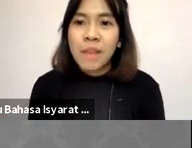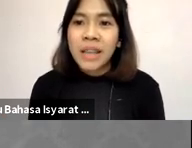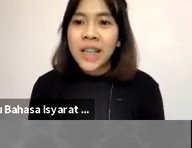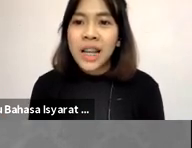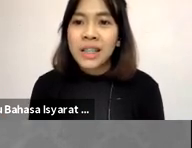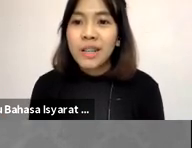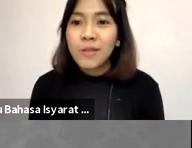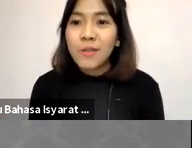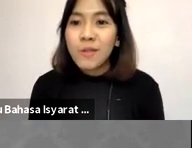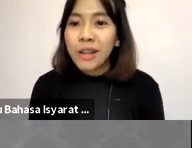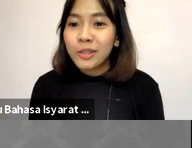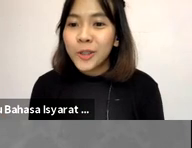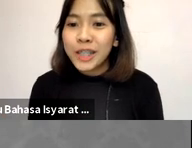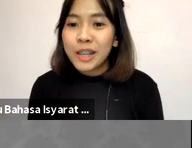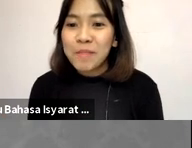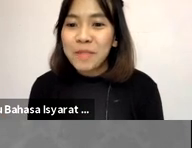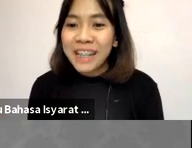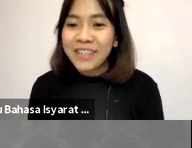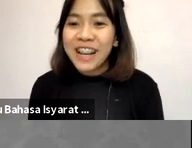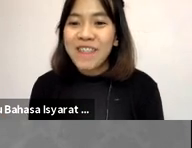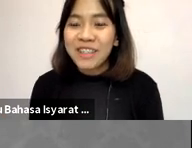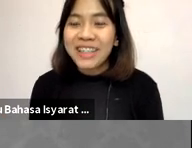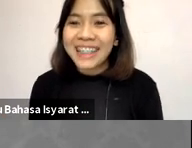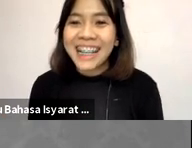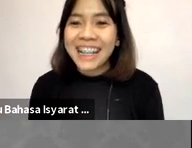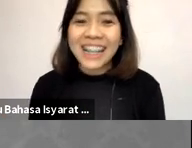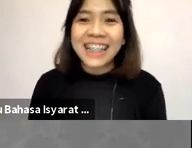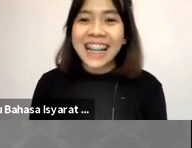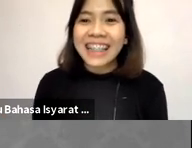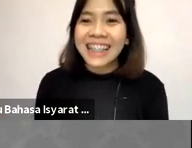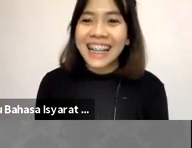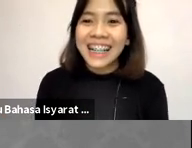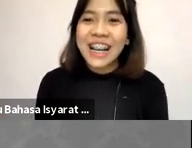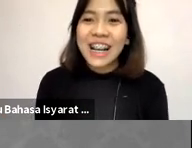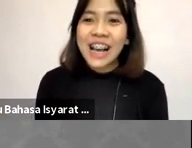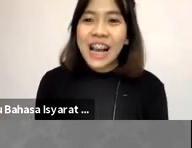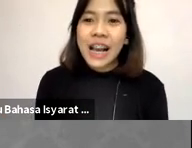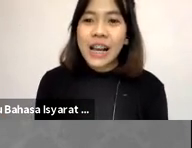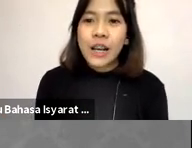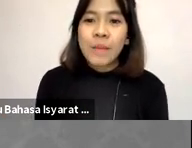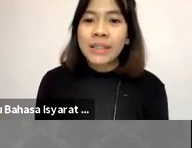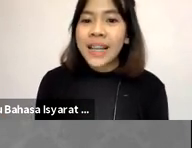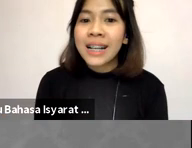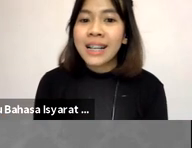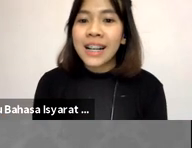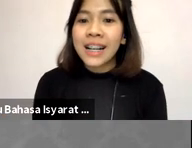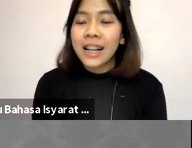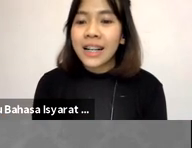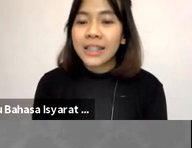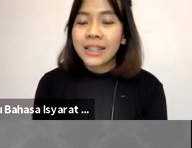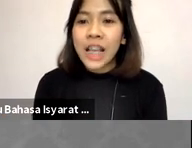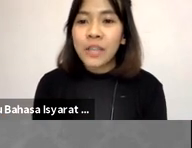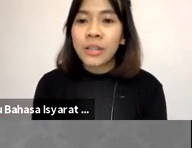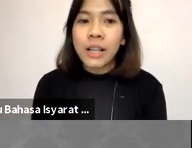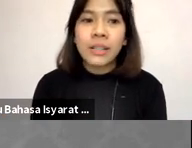wek sarang Jadi waktu 30 menit Udah mau selesai Enggak kerasa sekarang ah